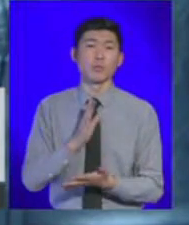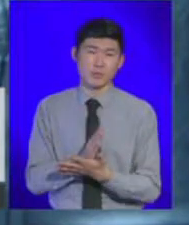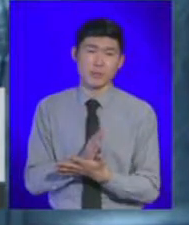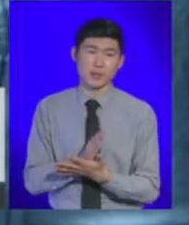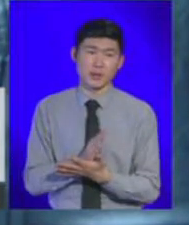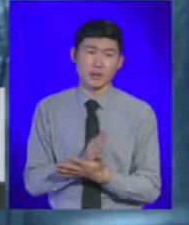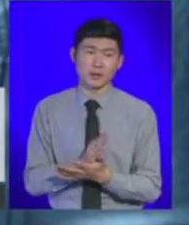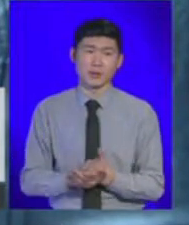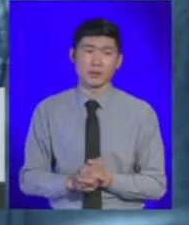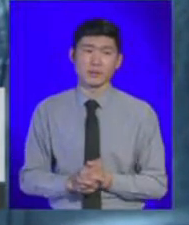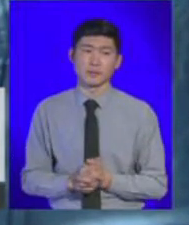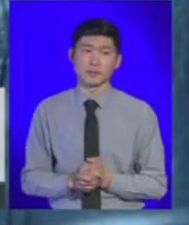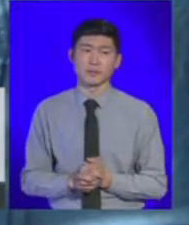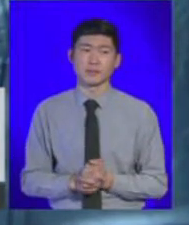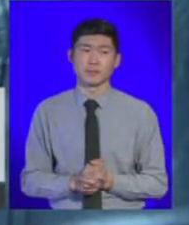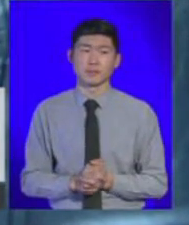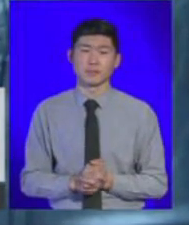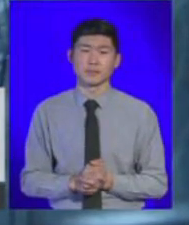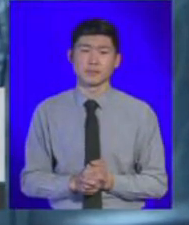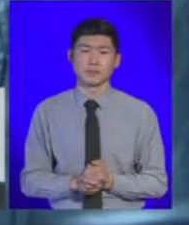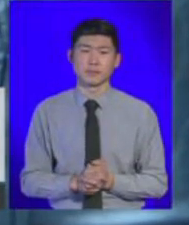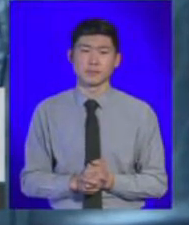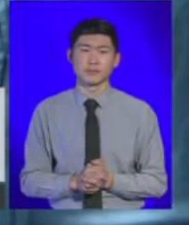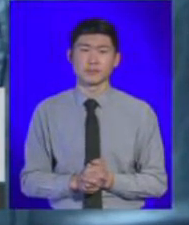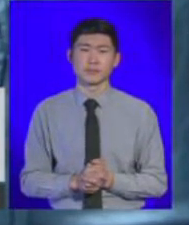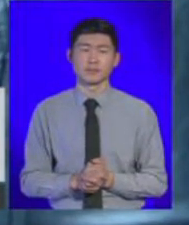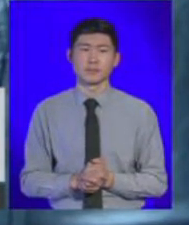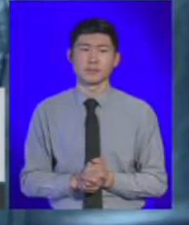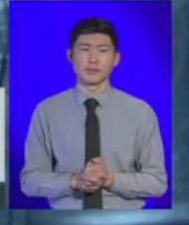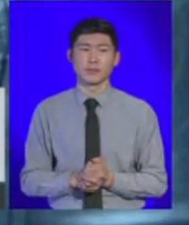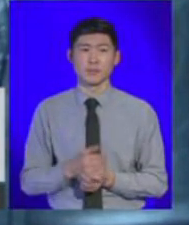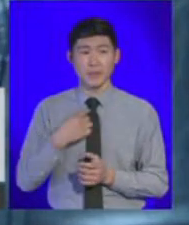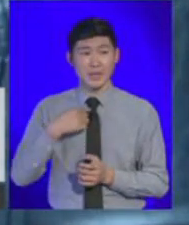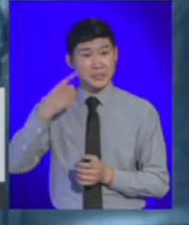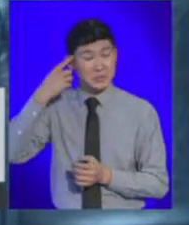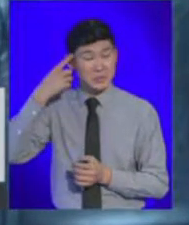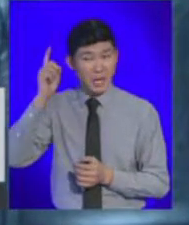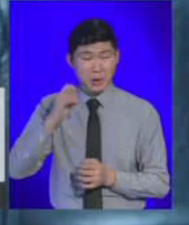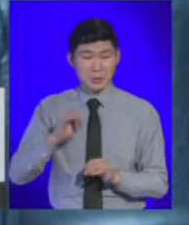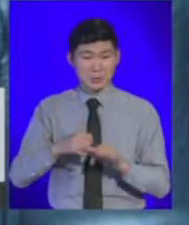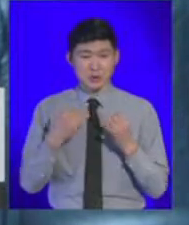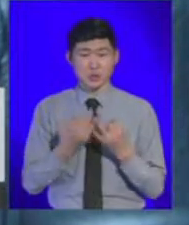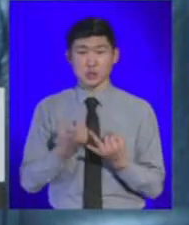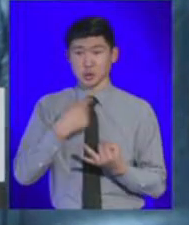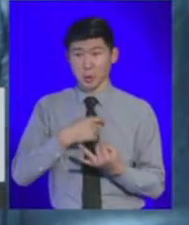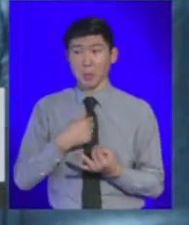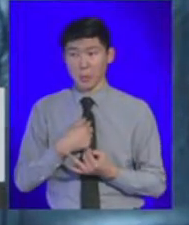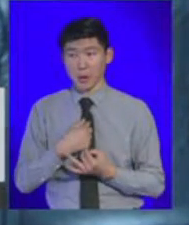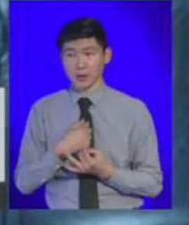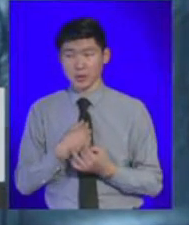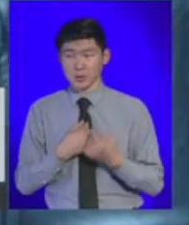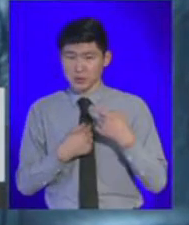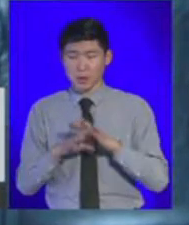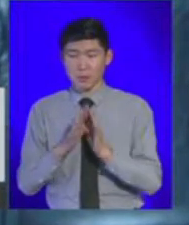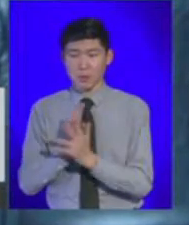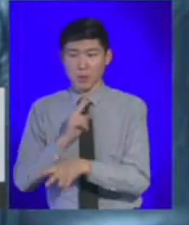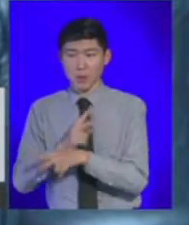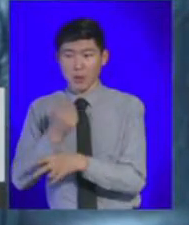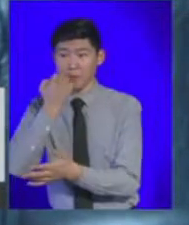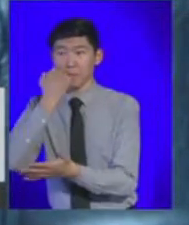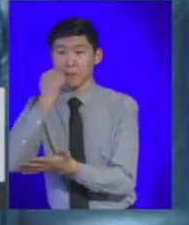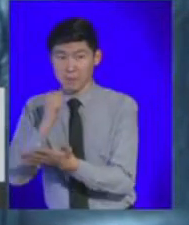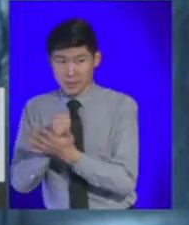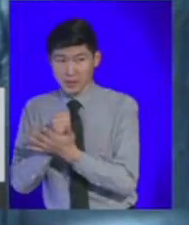Тийм. Тэгэхээр одоо яг би санаатай улс их хурлын гишүүн байж байгаа санаатайгаар одоо тэр хуулийг батлагдахад нэг